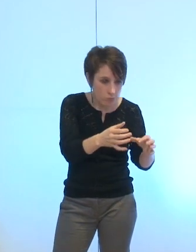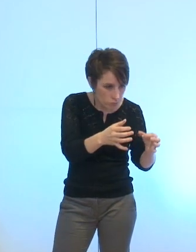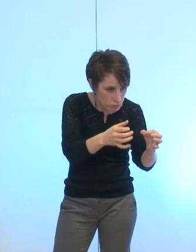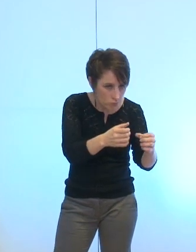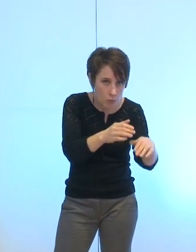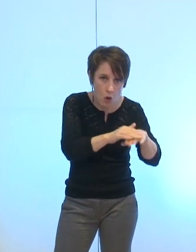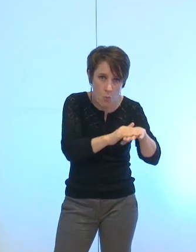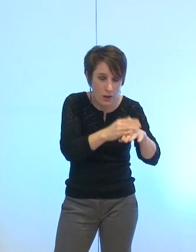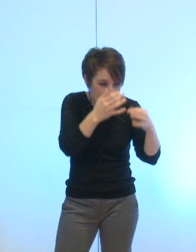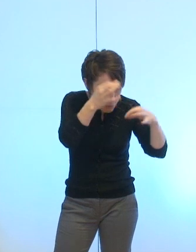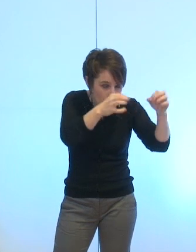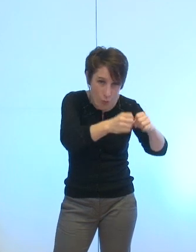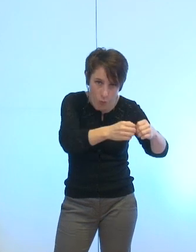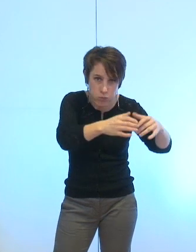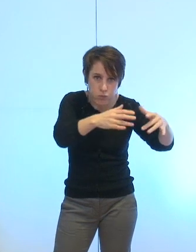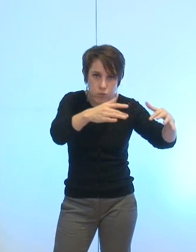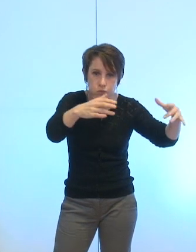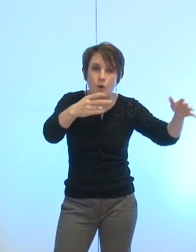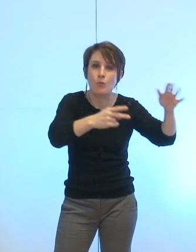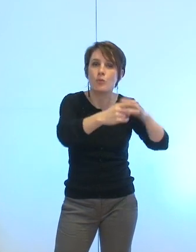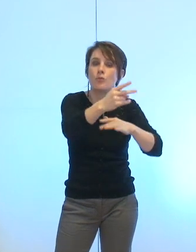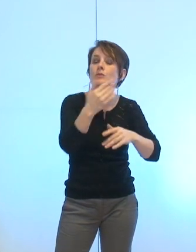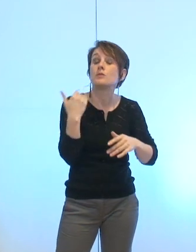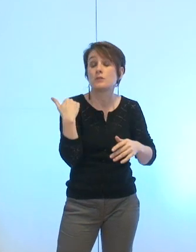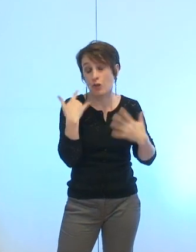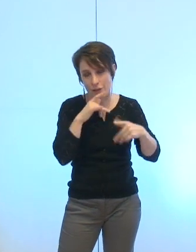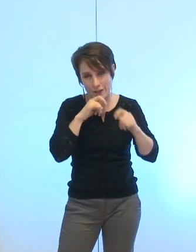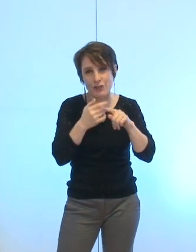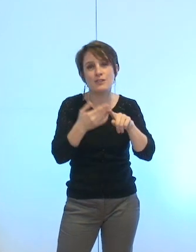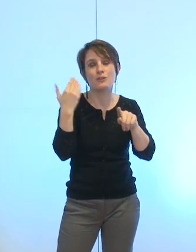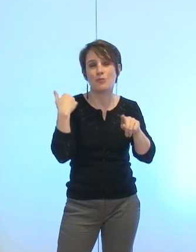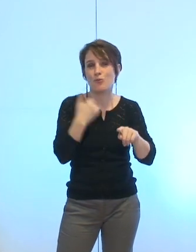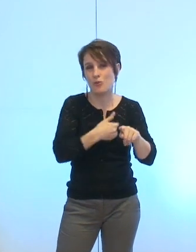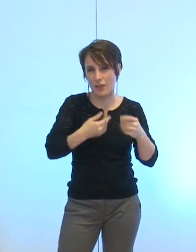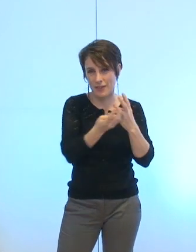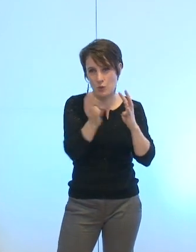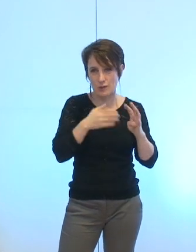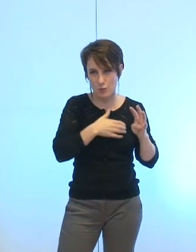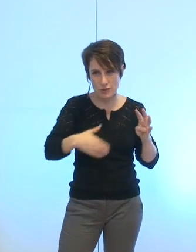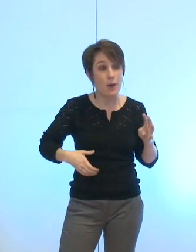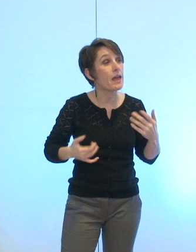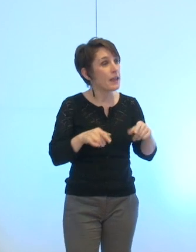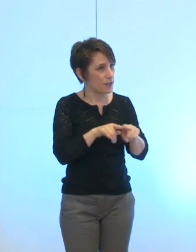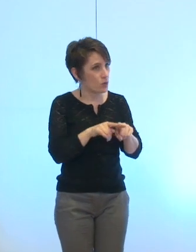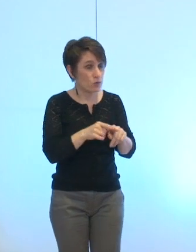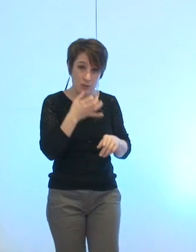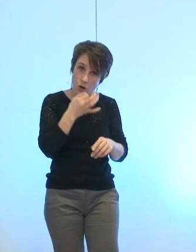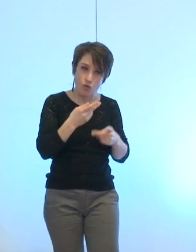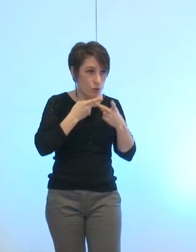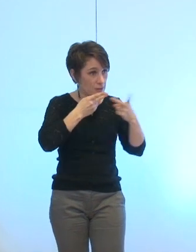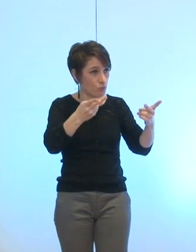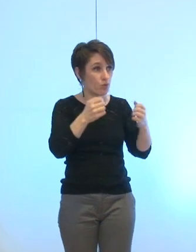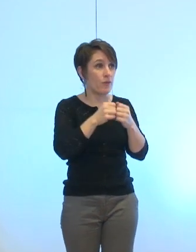nombreuses nous en avons parlé lors du dernier conseil municipal et aussi c'est vrai main dans la main je le dis très clairement avec Olivier